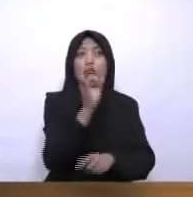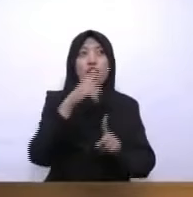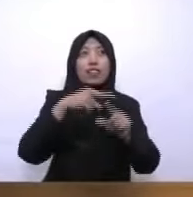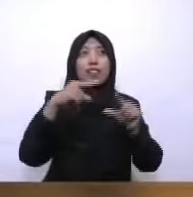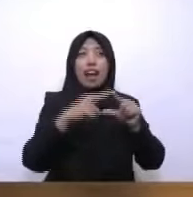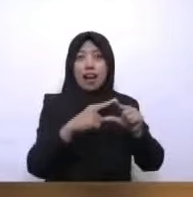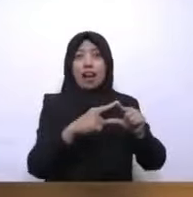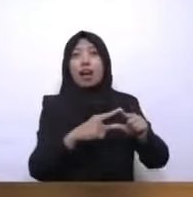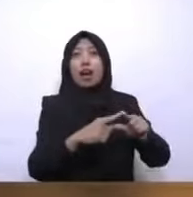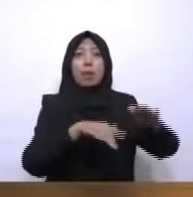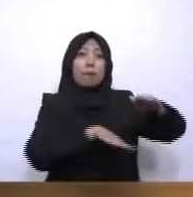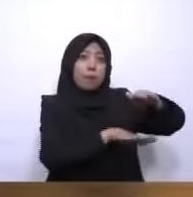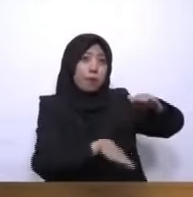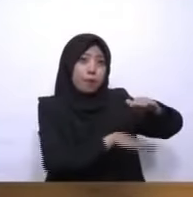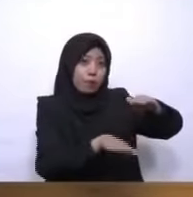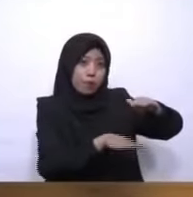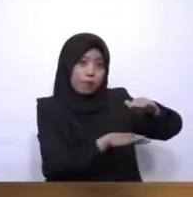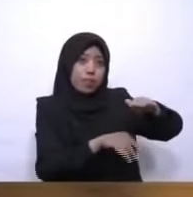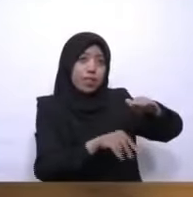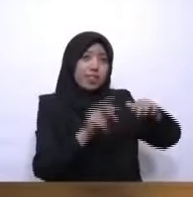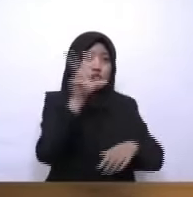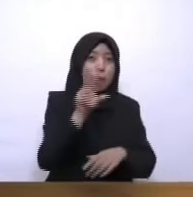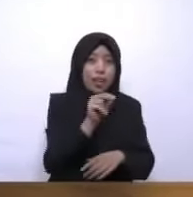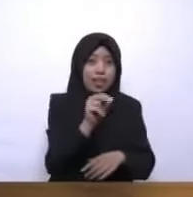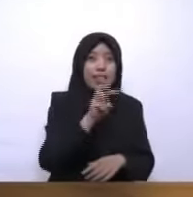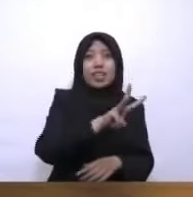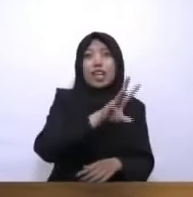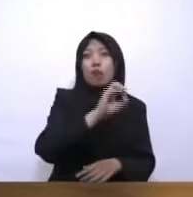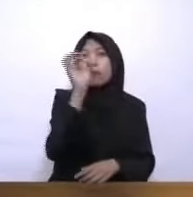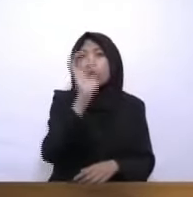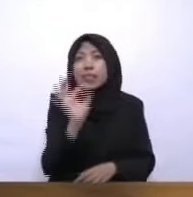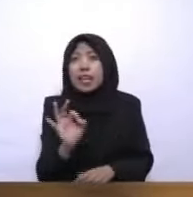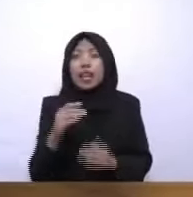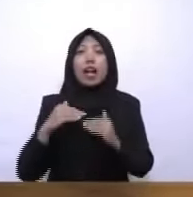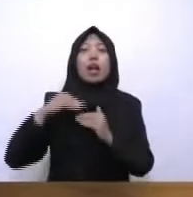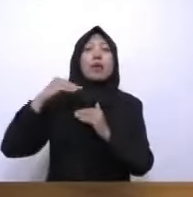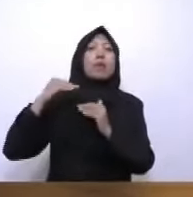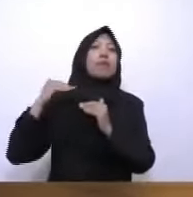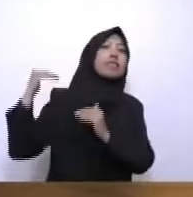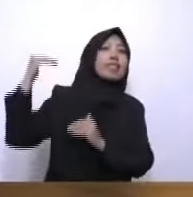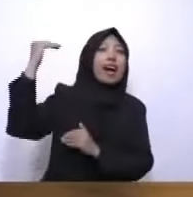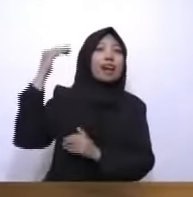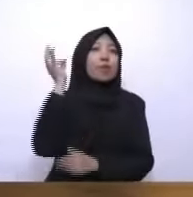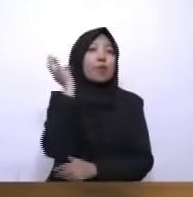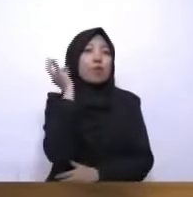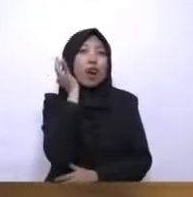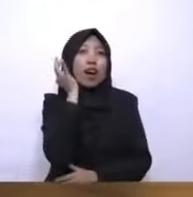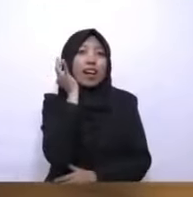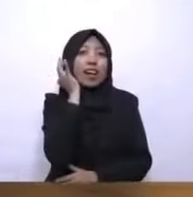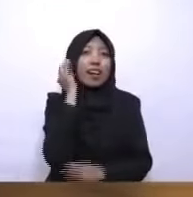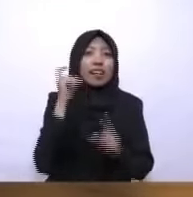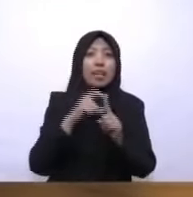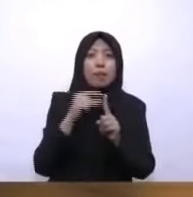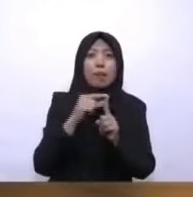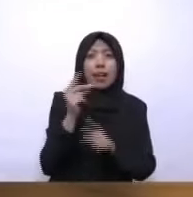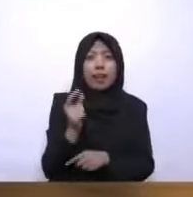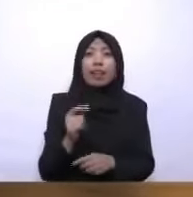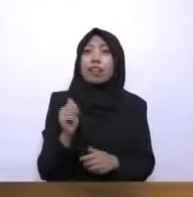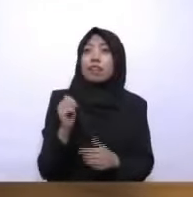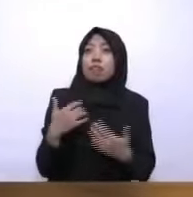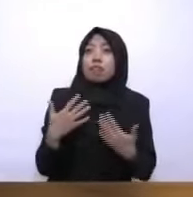35% di instansi yang ada di Pemprov Jawa Barat. 35% ini lebih besar daripada kuota perempuan yang ada di DPR. Supaya